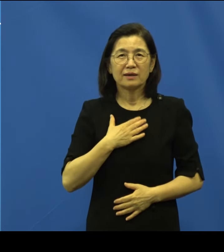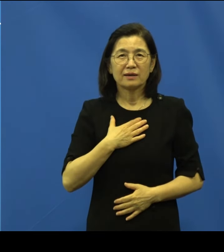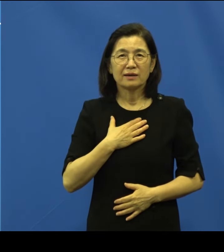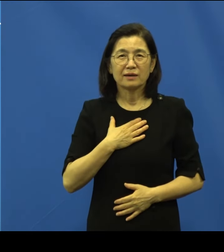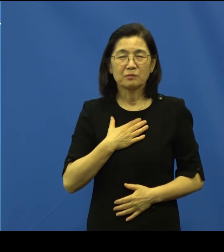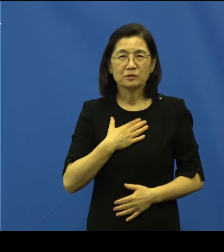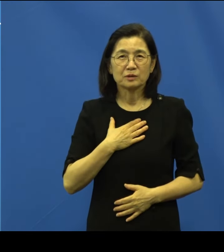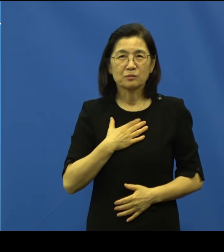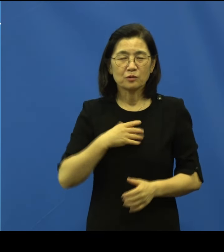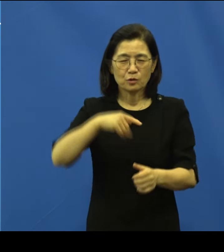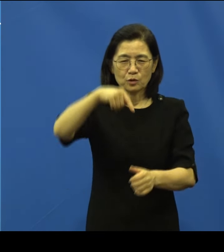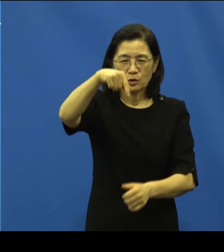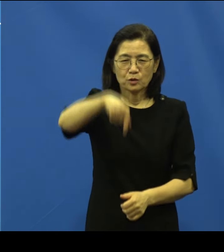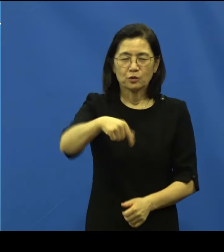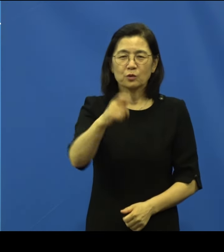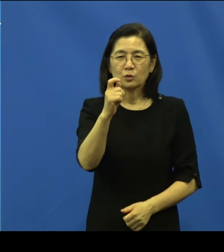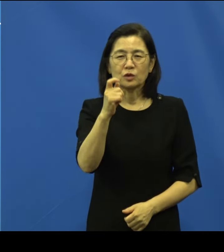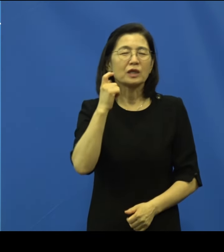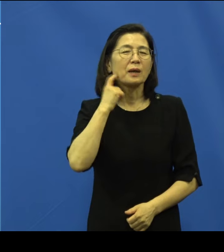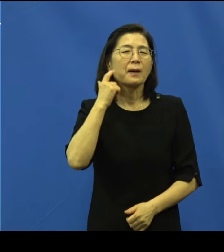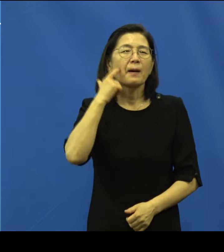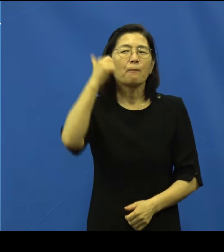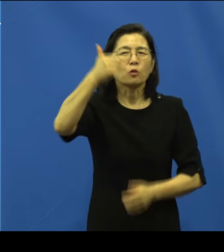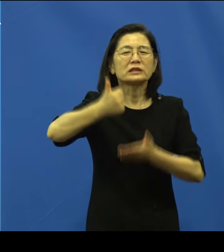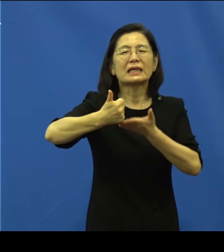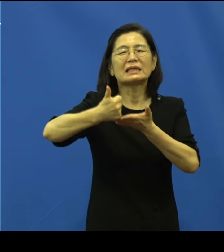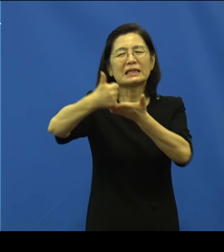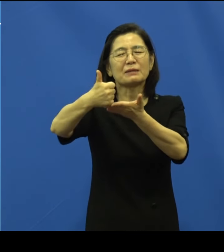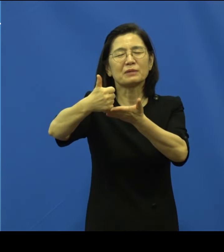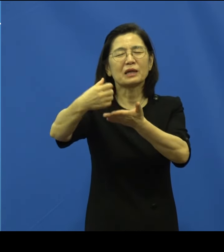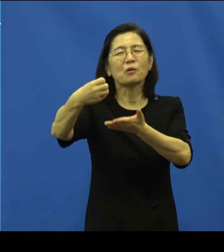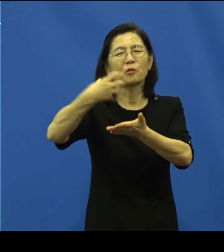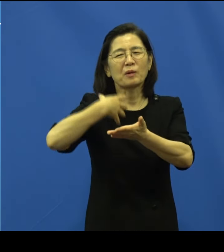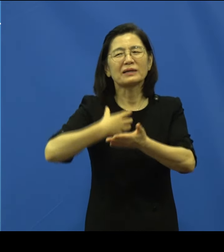이제 옛날 얘기입니다.